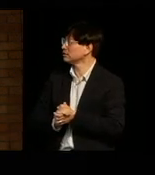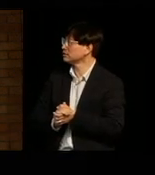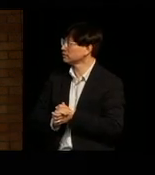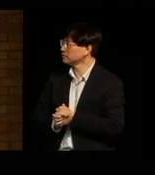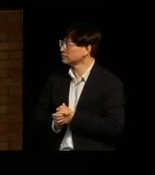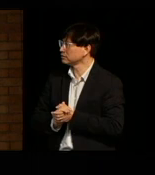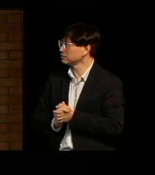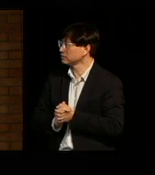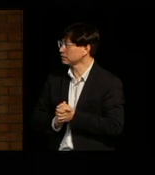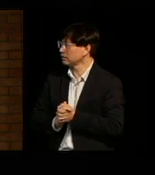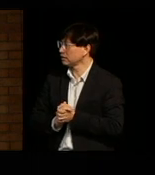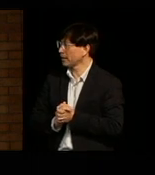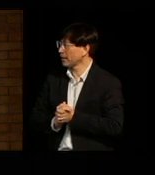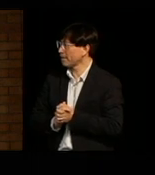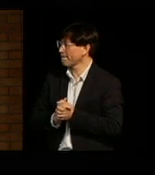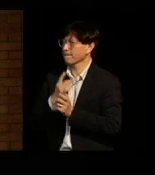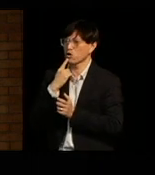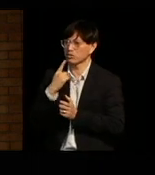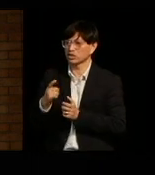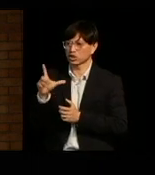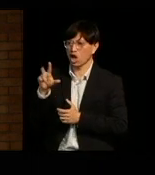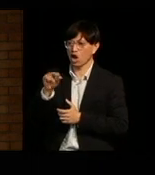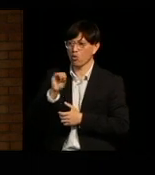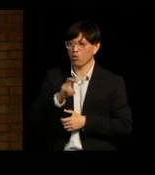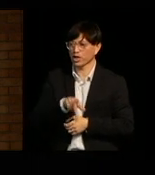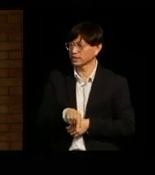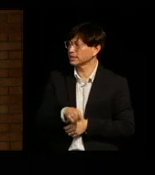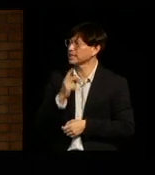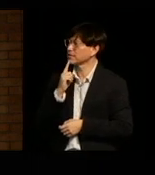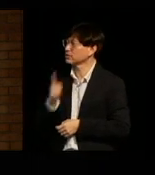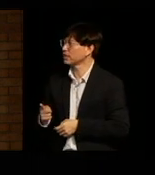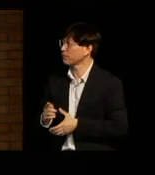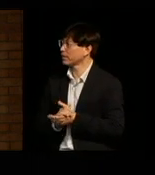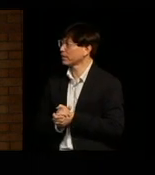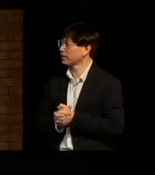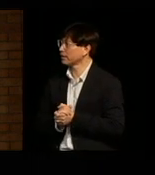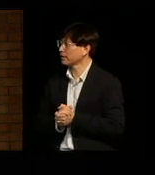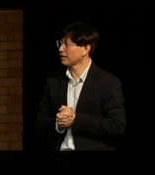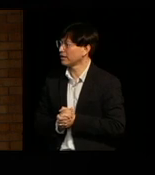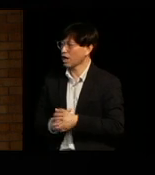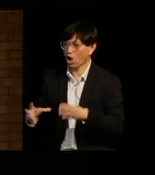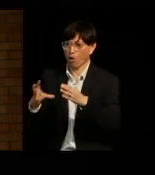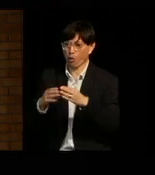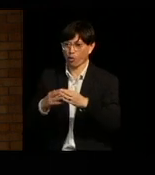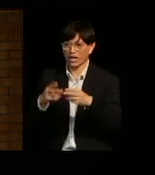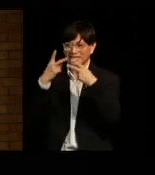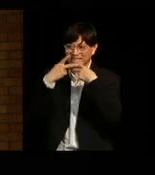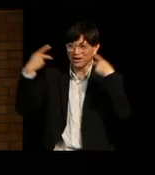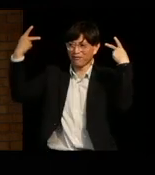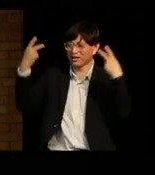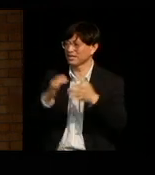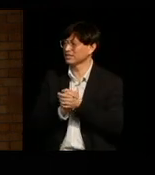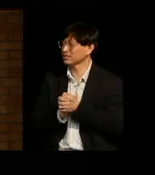eh Un po' come c'è da Luigi no e io dico sempre che la Luigi è un po' L'Isola Felice E sarebbe bello che